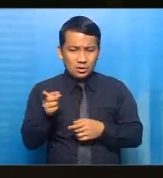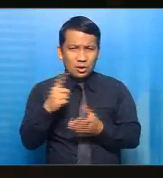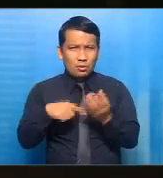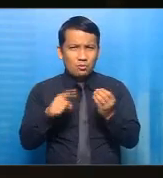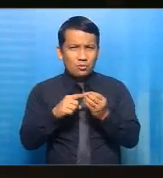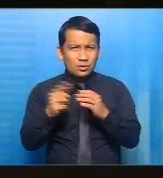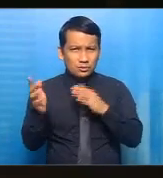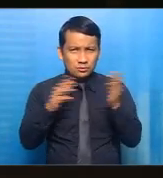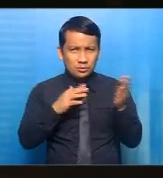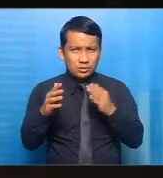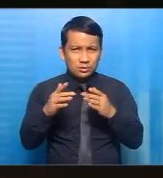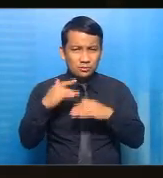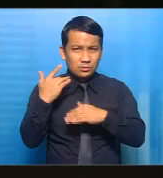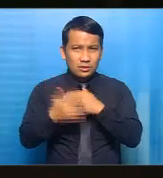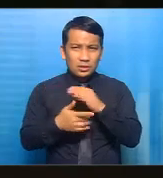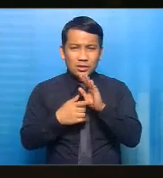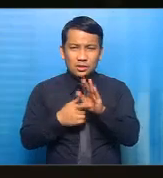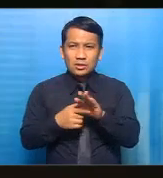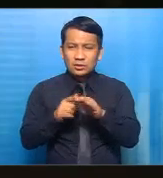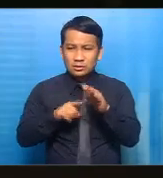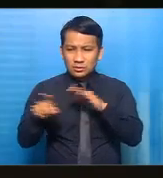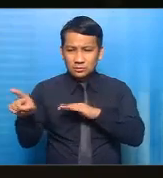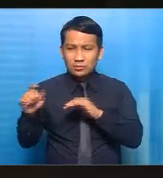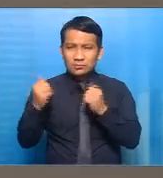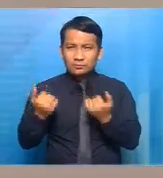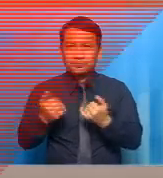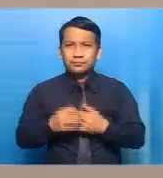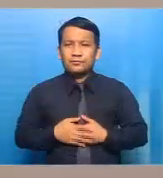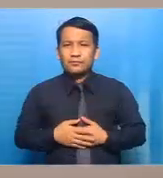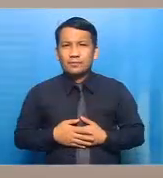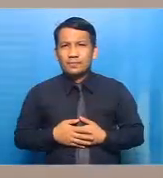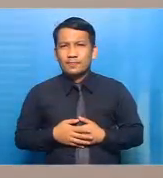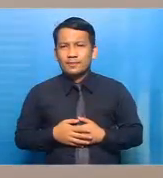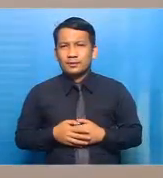dahil sa epektibong preemptive evacuation.